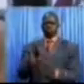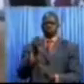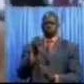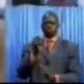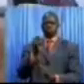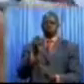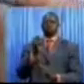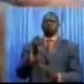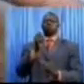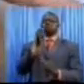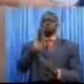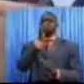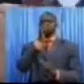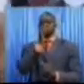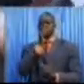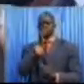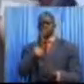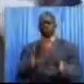de stabilité,